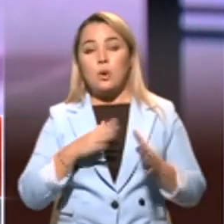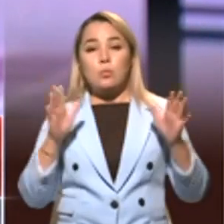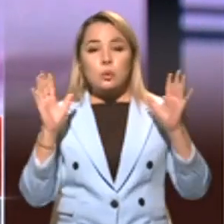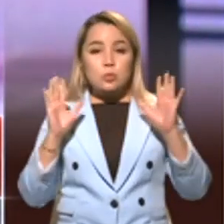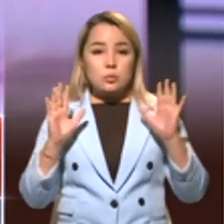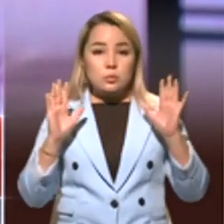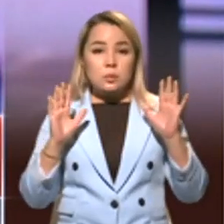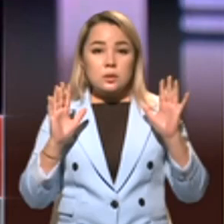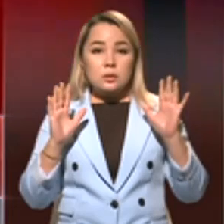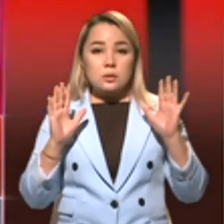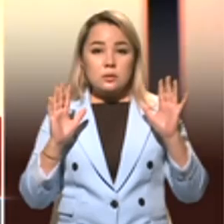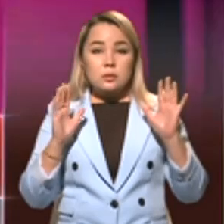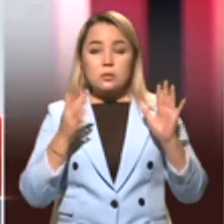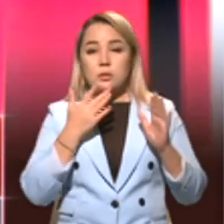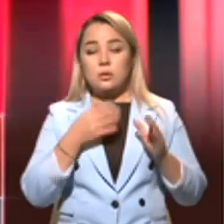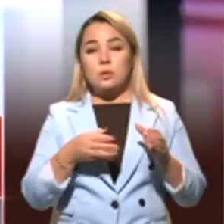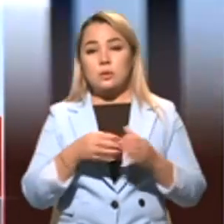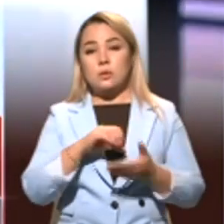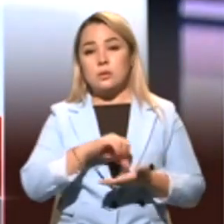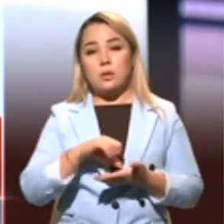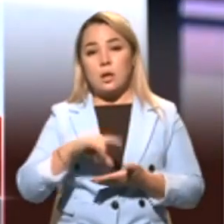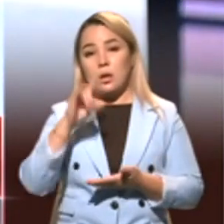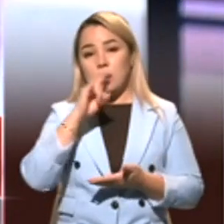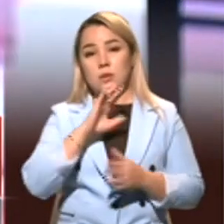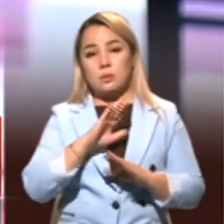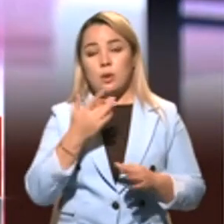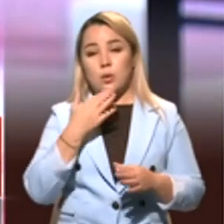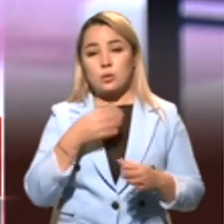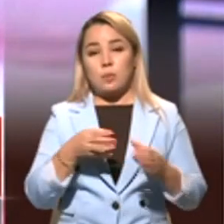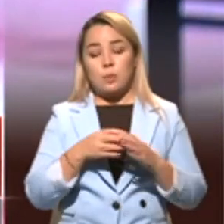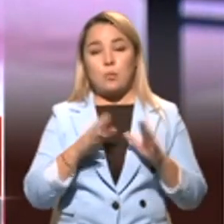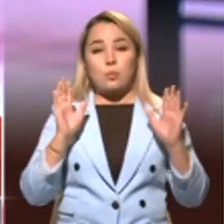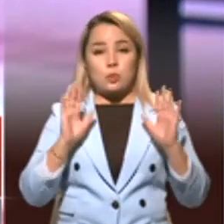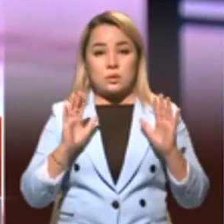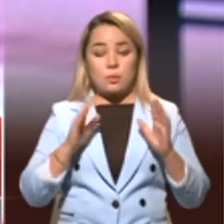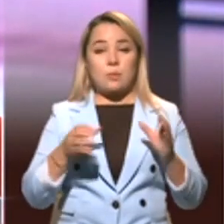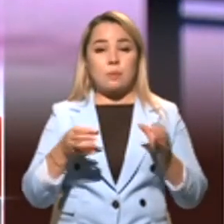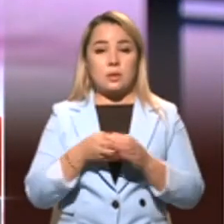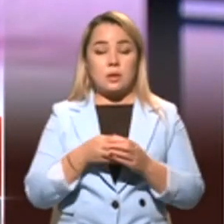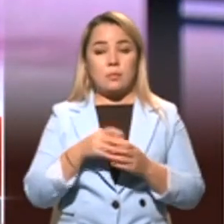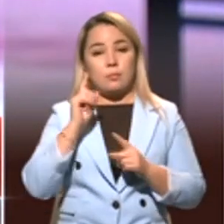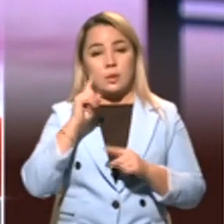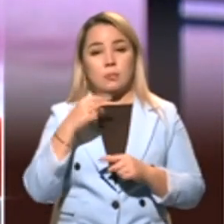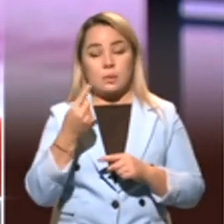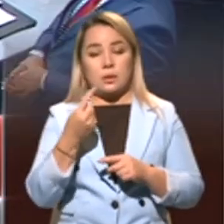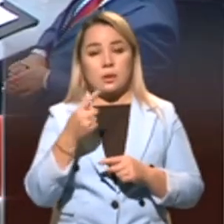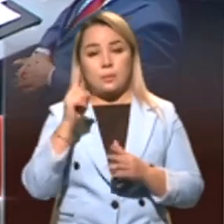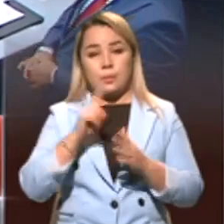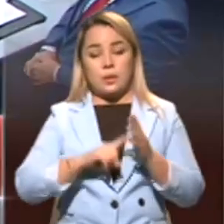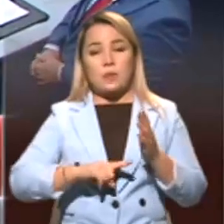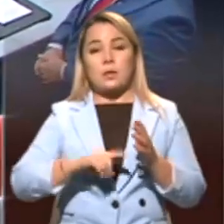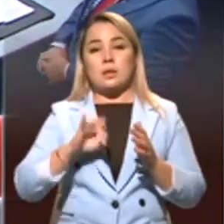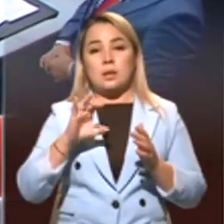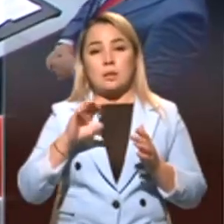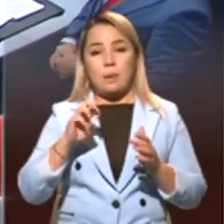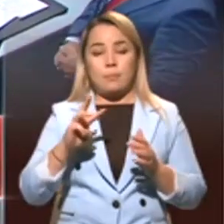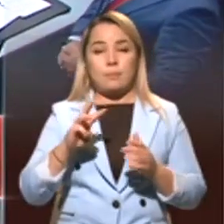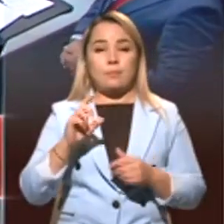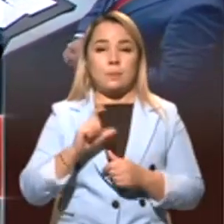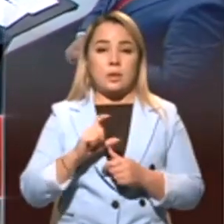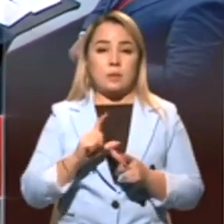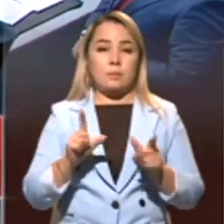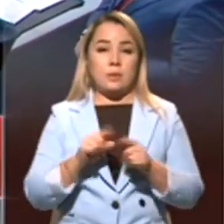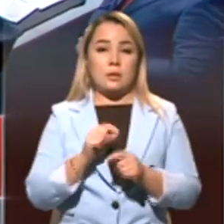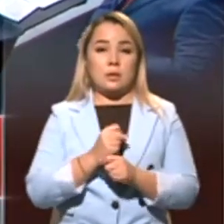мұсылман ұлттар, иә, қазақ емес, мұсылман ұлттар. Бірақ оларды біріктіретін белгілі бір дін, ислам діні, мешітке барады, бірге не